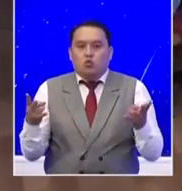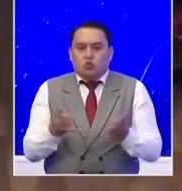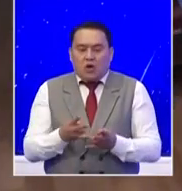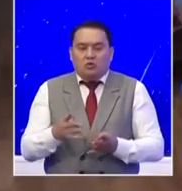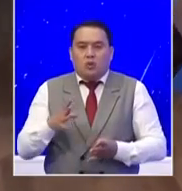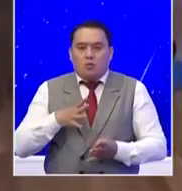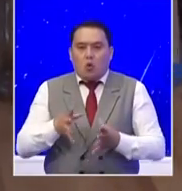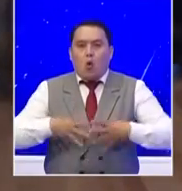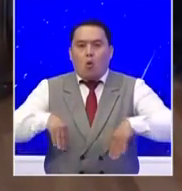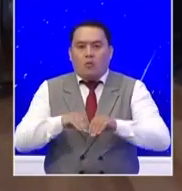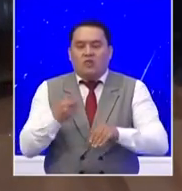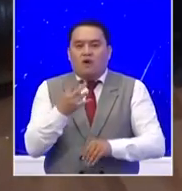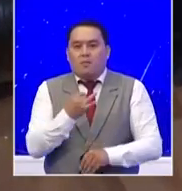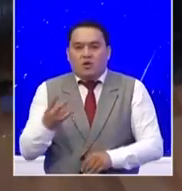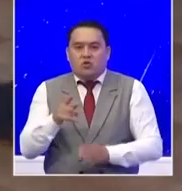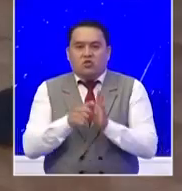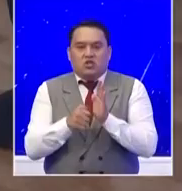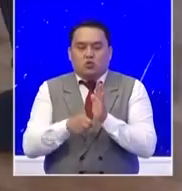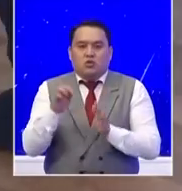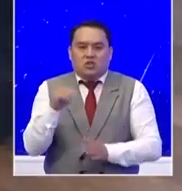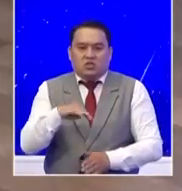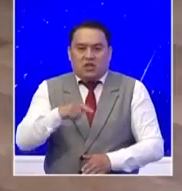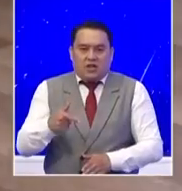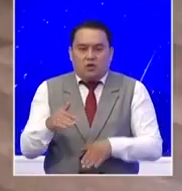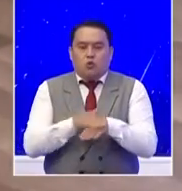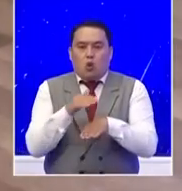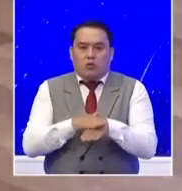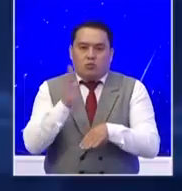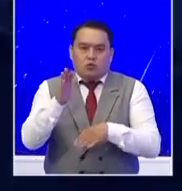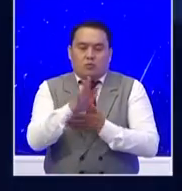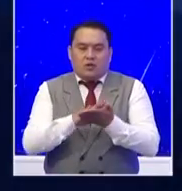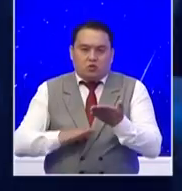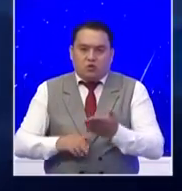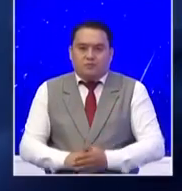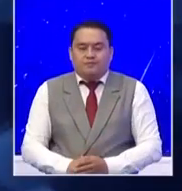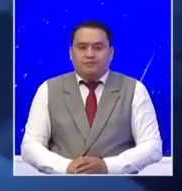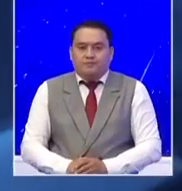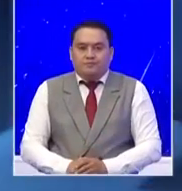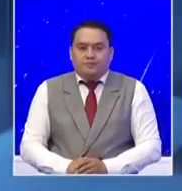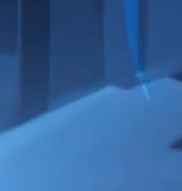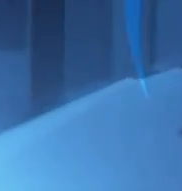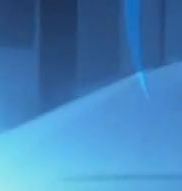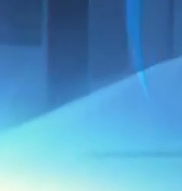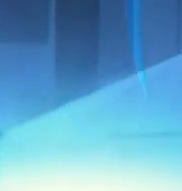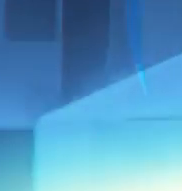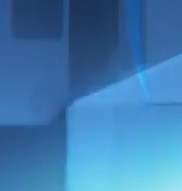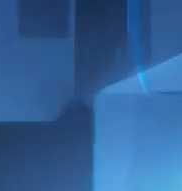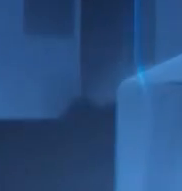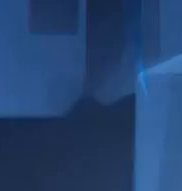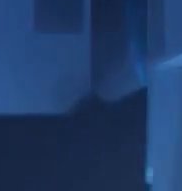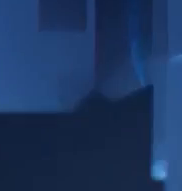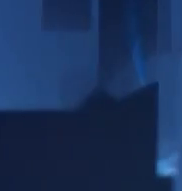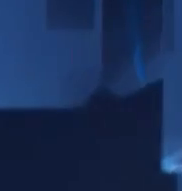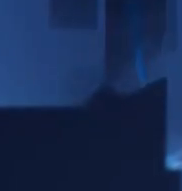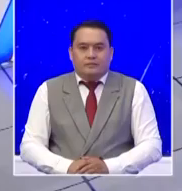оказали на общую сумму 2 миллиона 600 тысяч тенге. Благотворительность будет продолжена. Ироман Раймбеков, Айдос Калиев, телеканал Жетсу, Сарканский